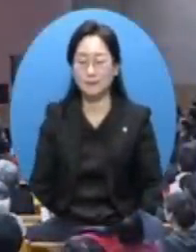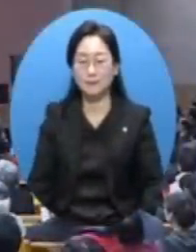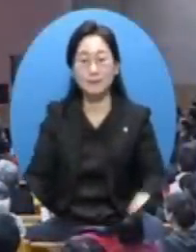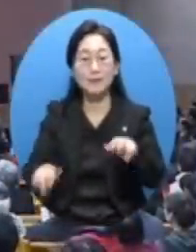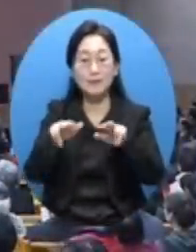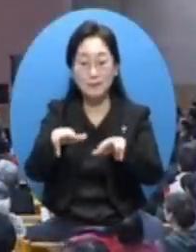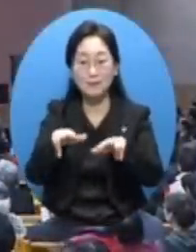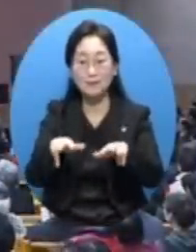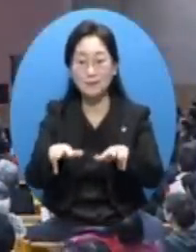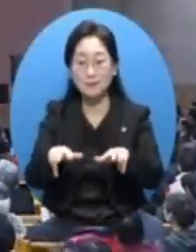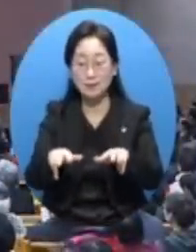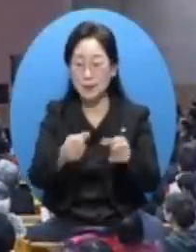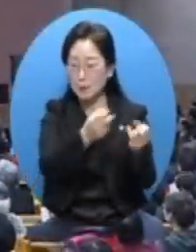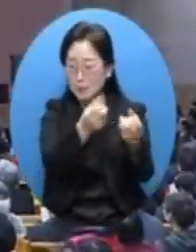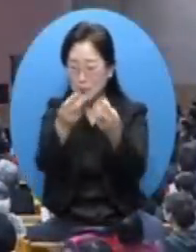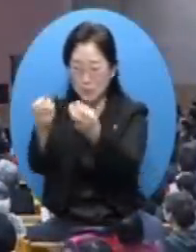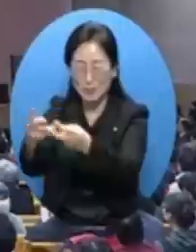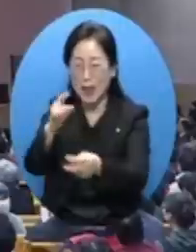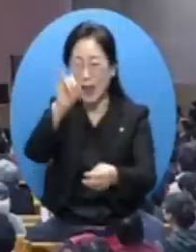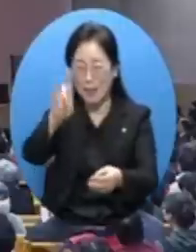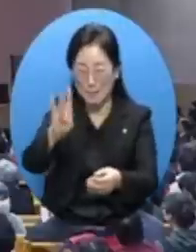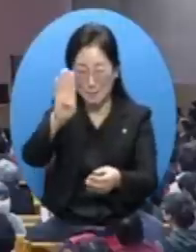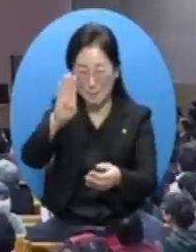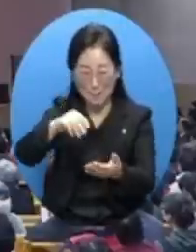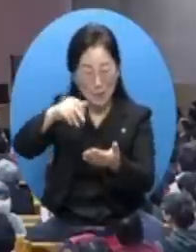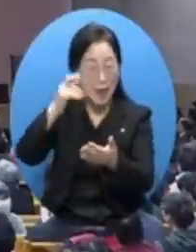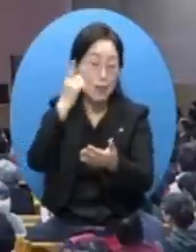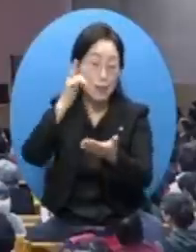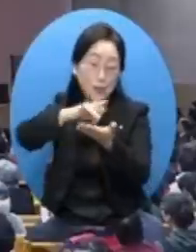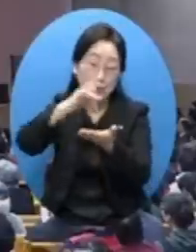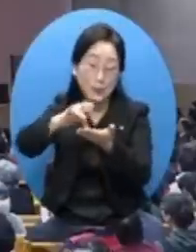지금이야 뭐 배달에 비해서 집에 다 갖다 주지만